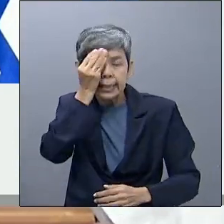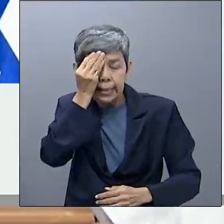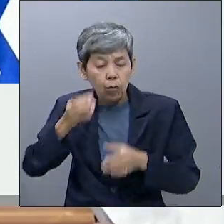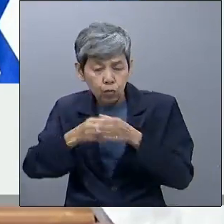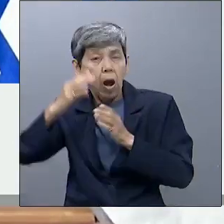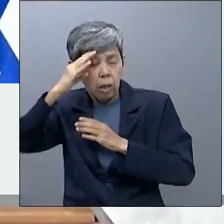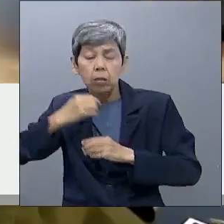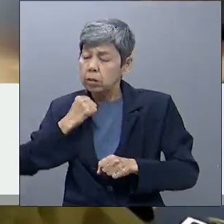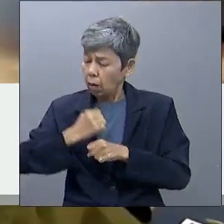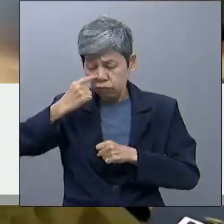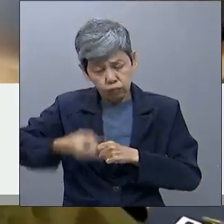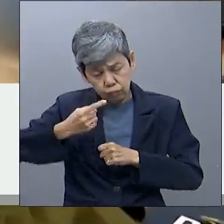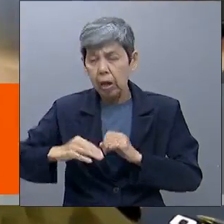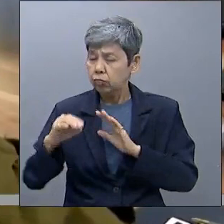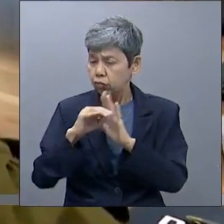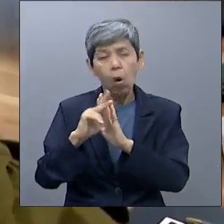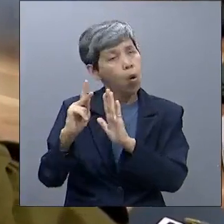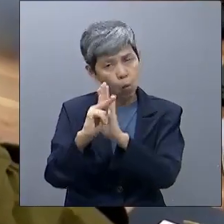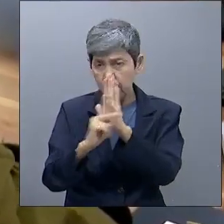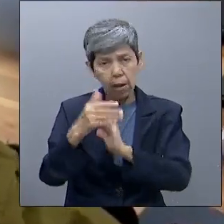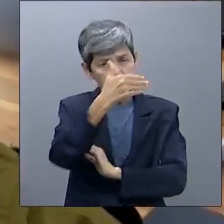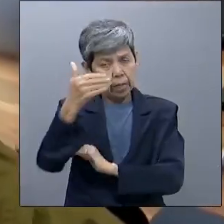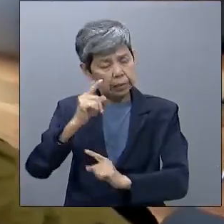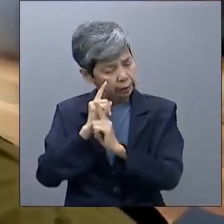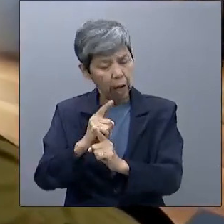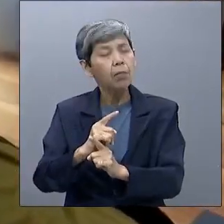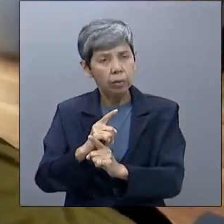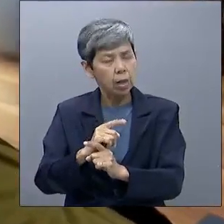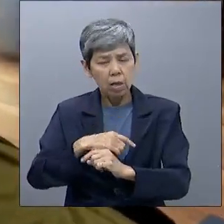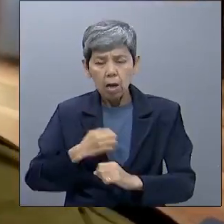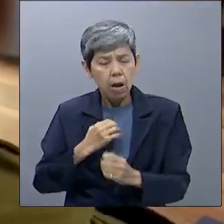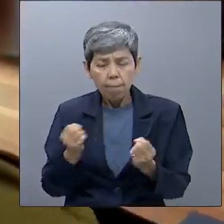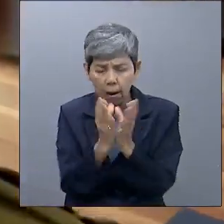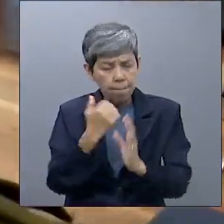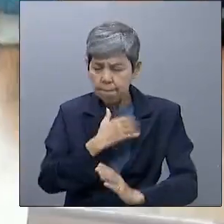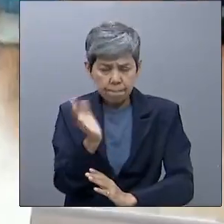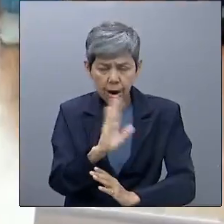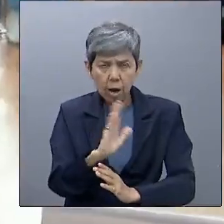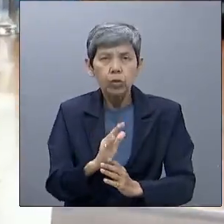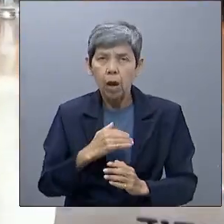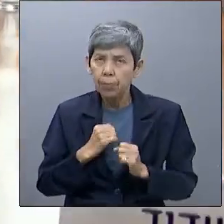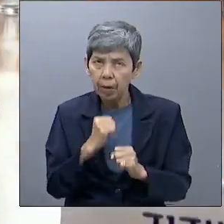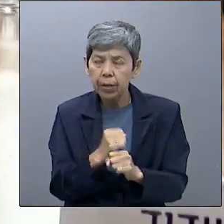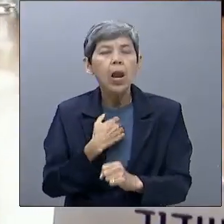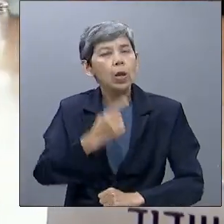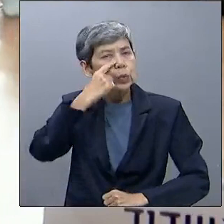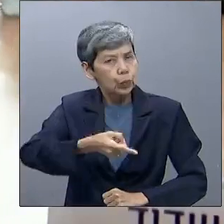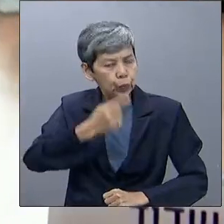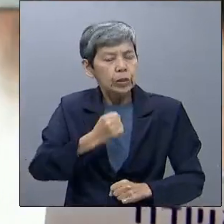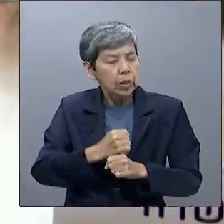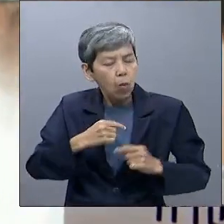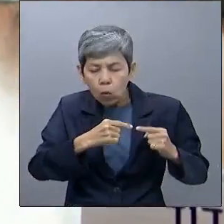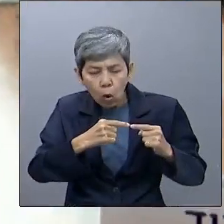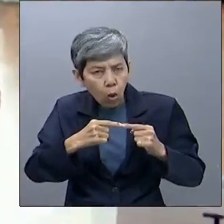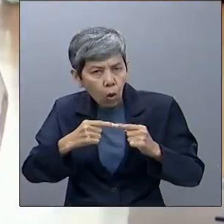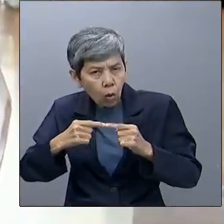ทัพปฏิบัติการภายใต้กรอบกฎหมายระหว่างประเทศในการเลี่ยงการก่อพยันต์และจะยึดมั่นในแนวทางนี้ต่อไป